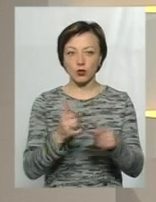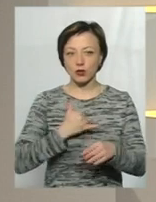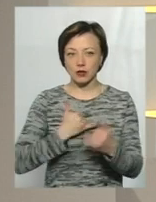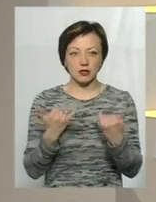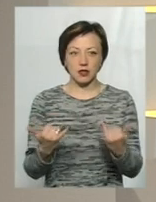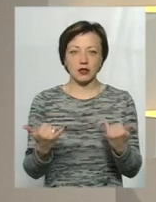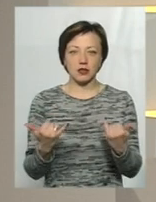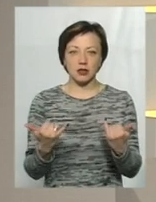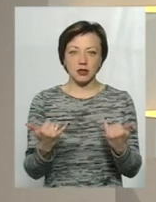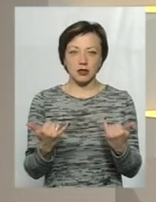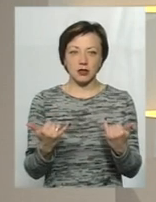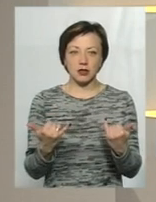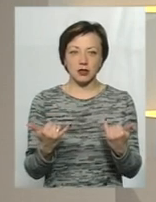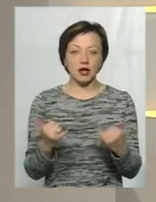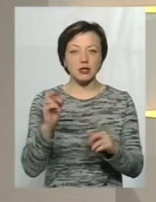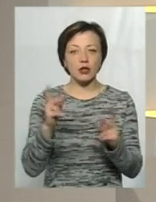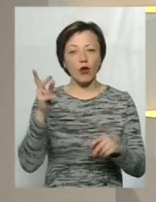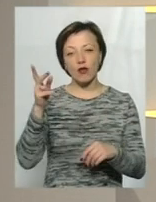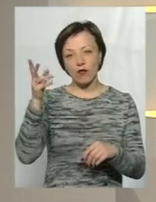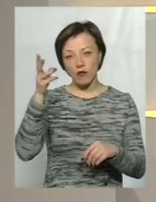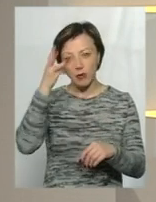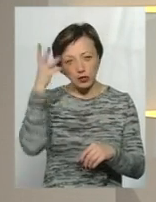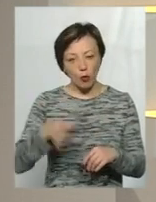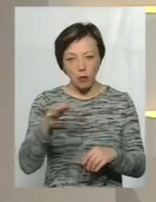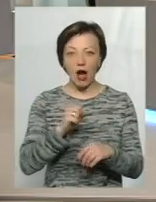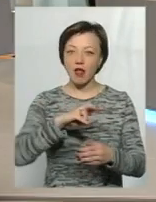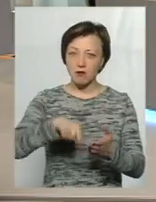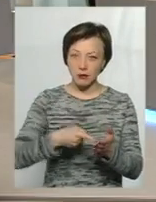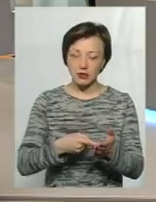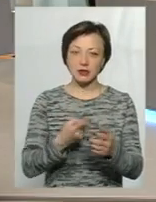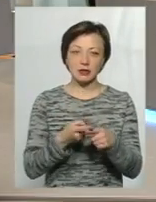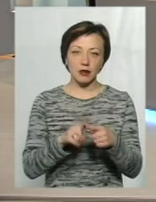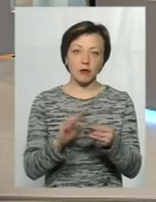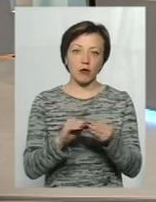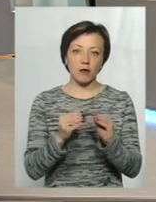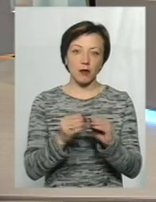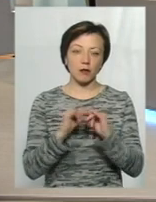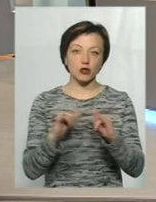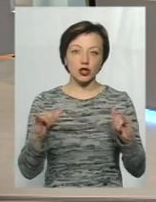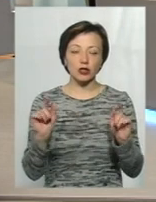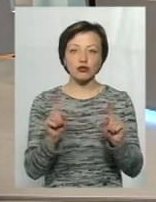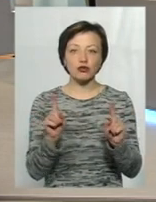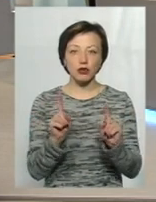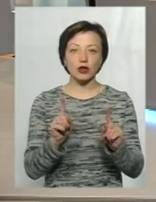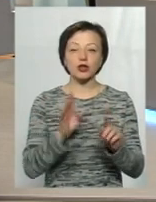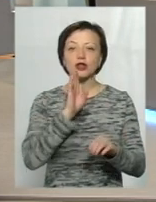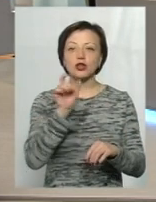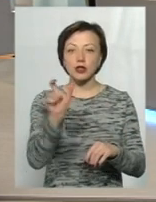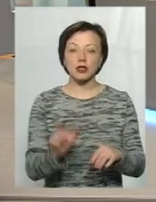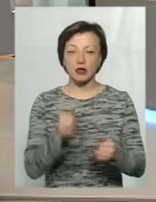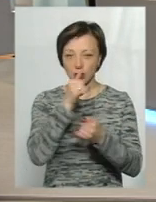ну, от я не знаю, наскільки в області, але в Хмельницькому це досить така проблема поширена, що жінка не